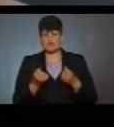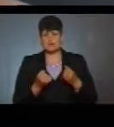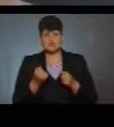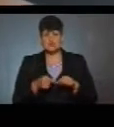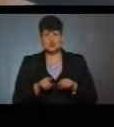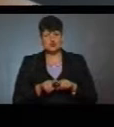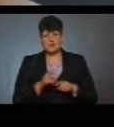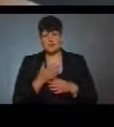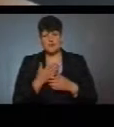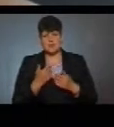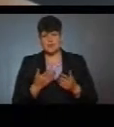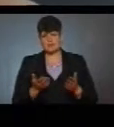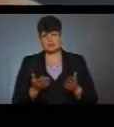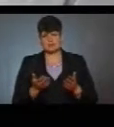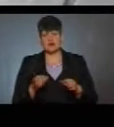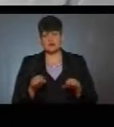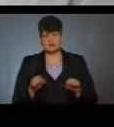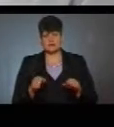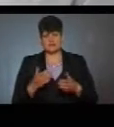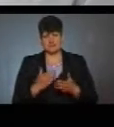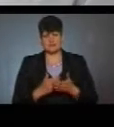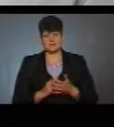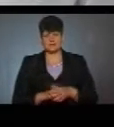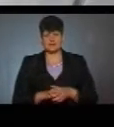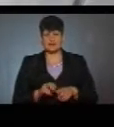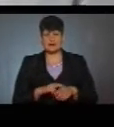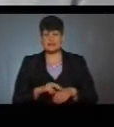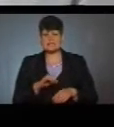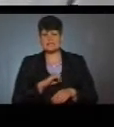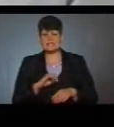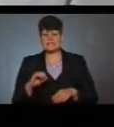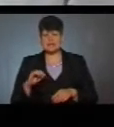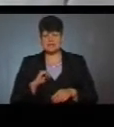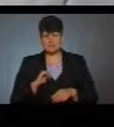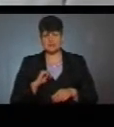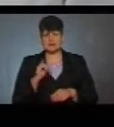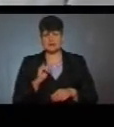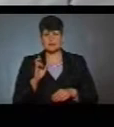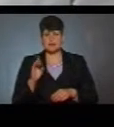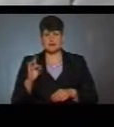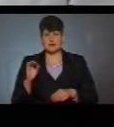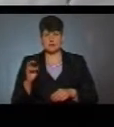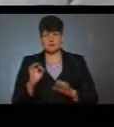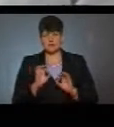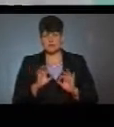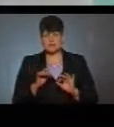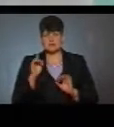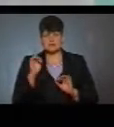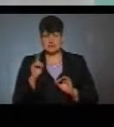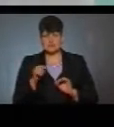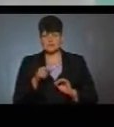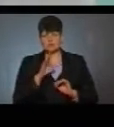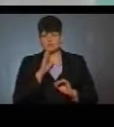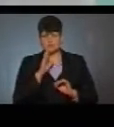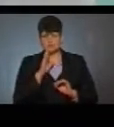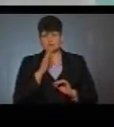нема. Мотоциклі є. Лікар-терапевт відділу заготівлі крові і компонентів Ірина Берейко розповіла, знає Христину Довгалюк, відколи